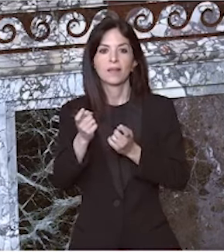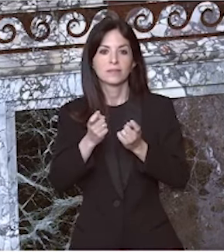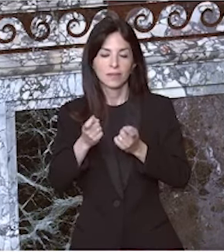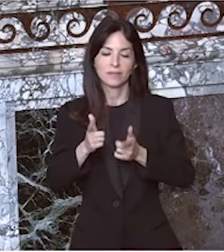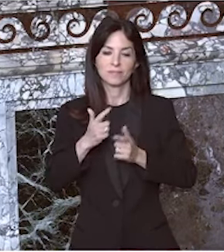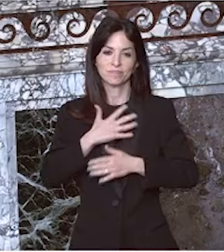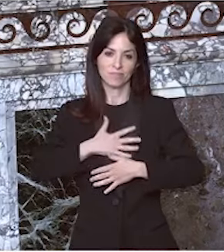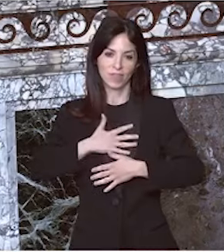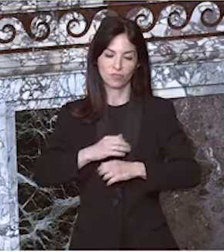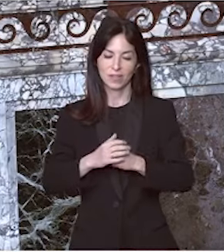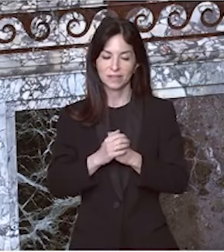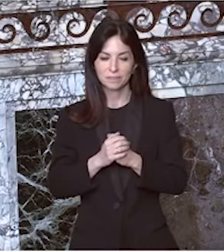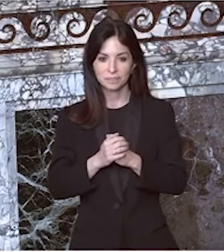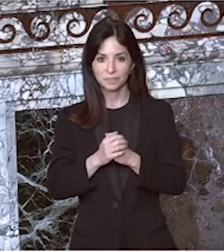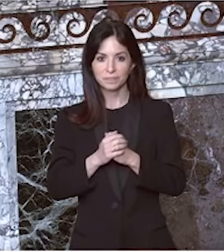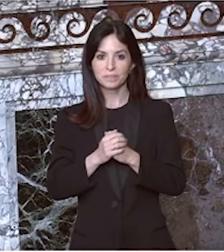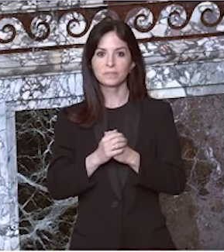molto piacere.